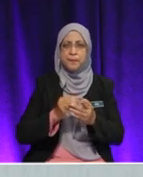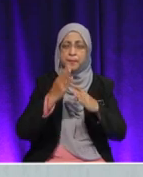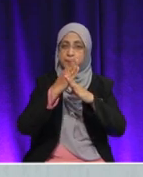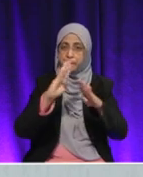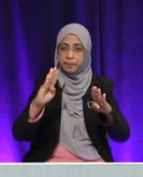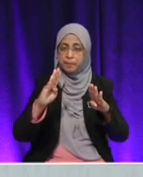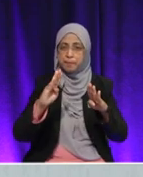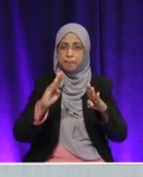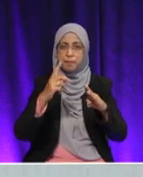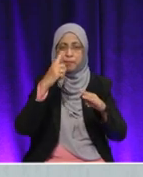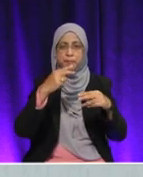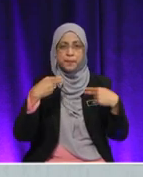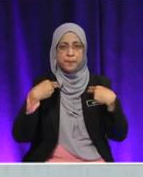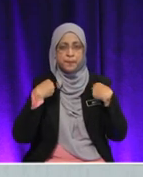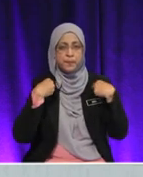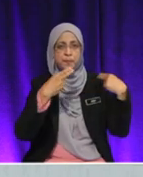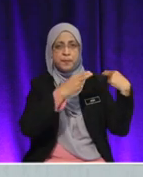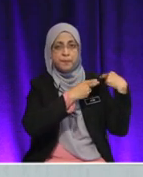hak dan tanggung jawab